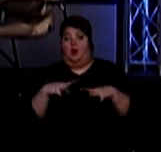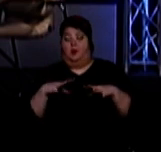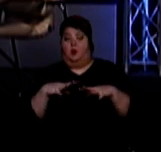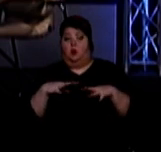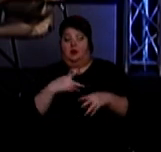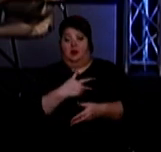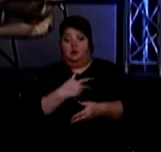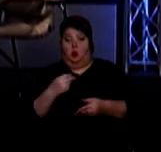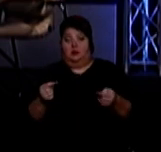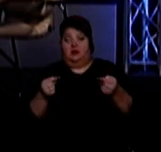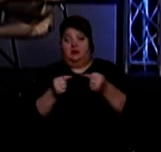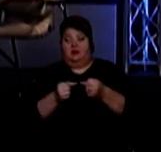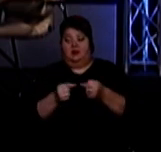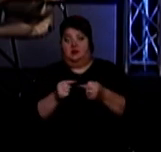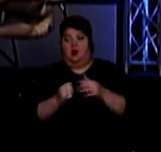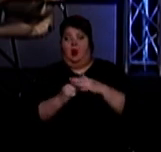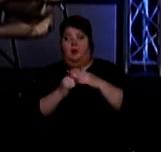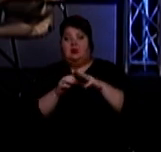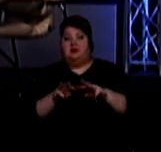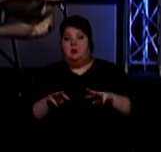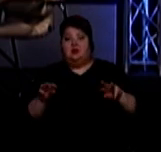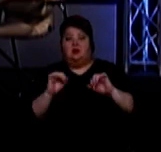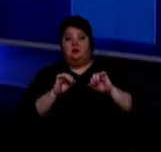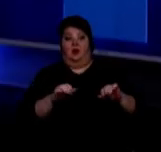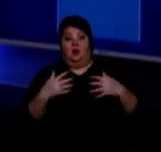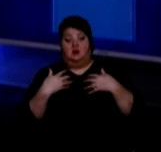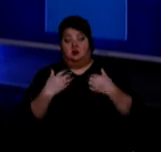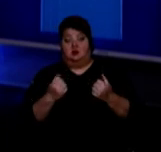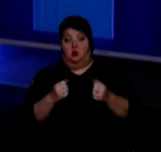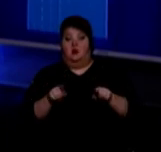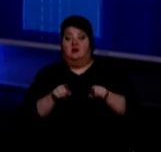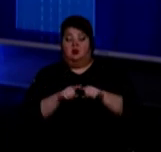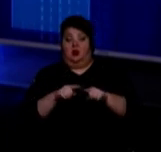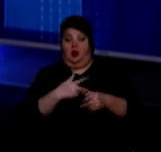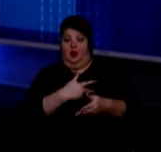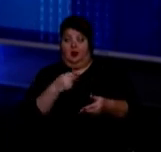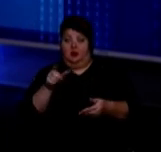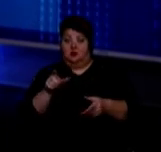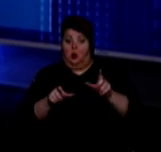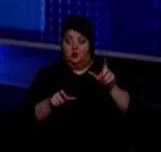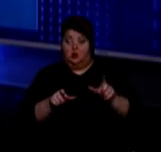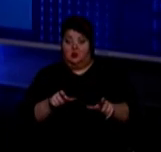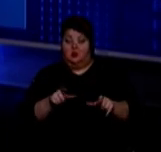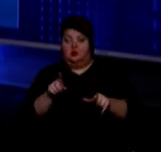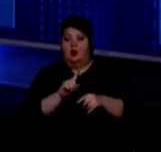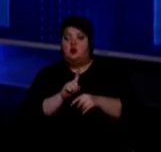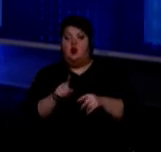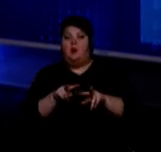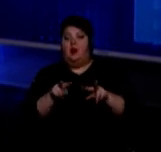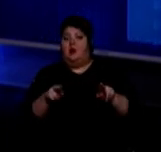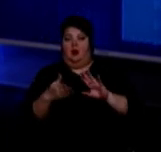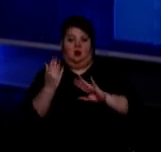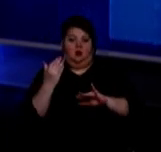згідно нормативної бази Міністерства охорони здоров'я, всі у нас йдуть донори по тим нормам, які вони були